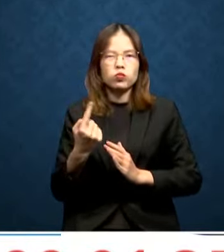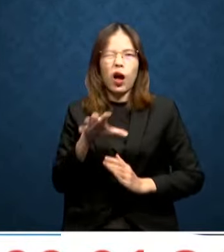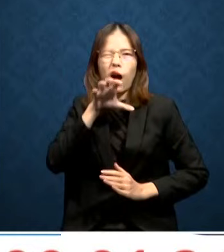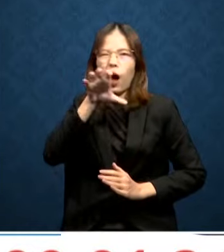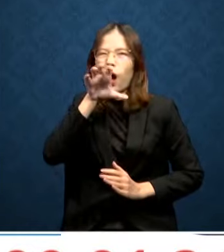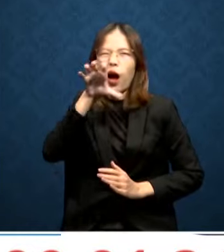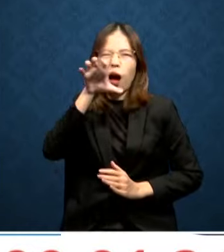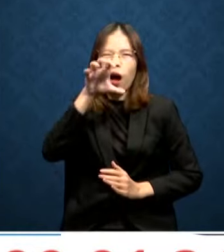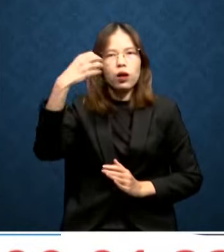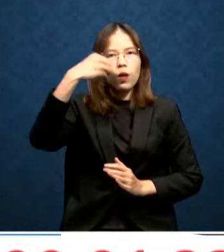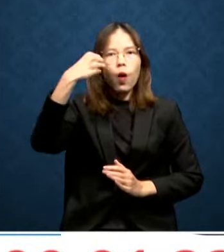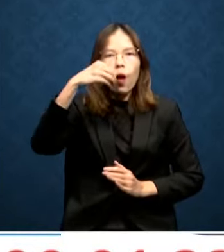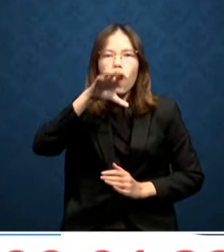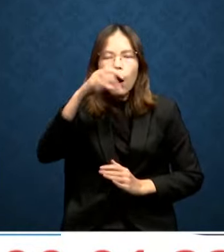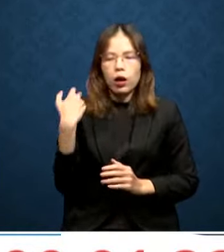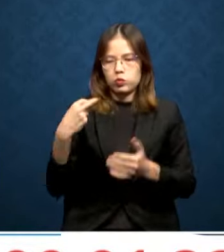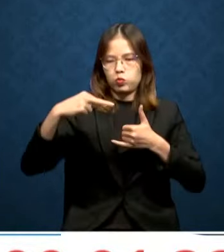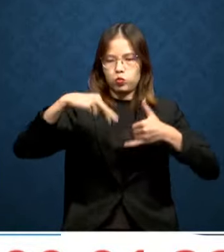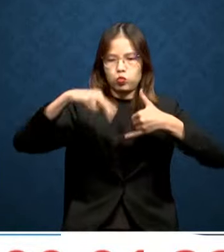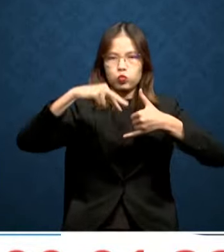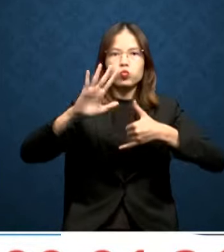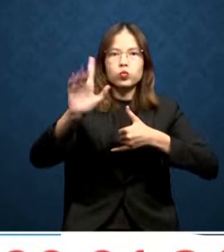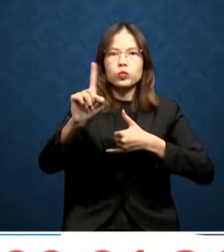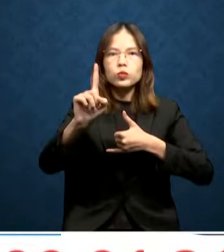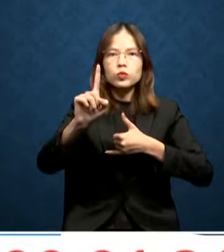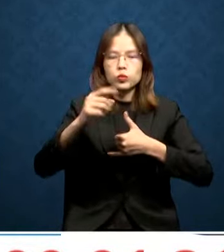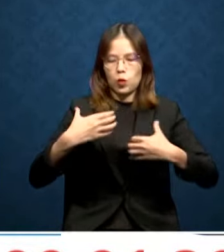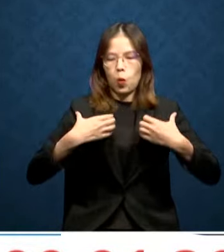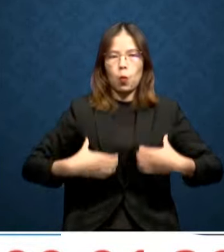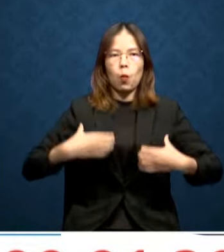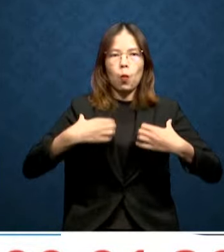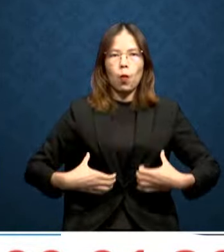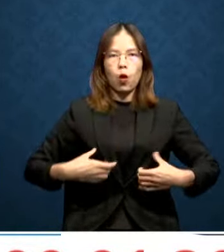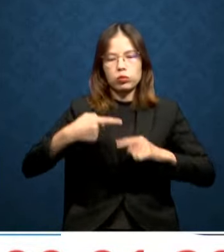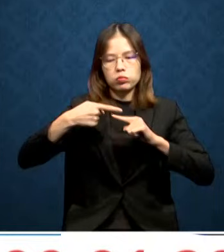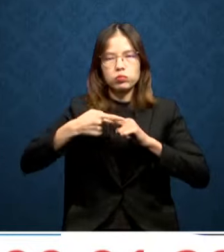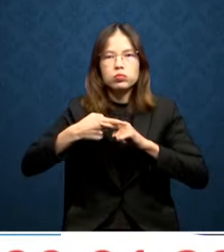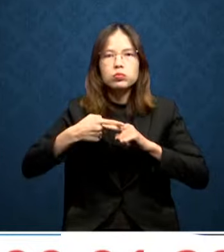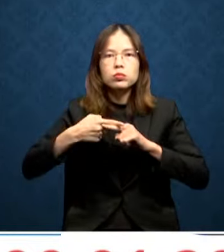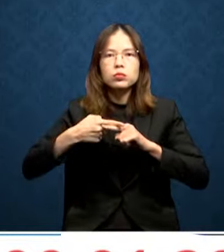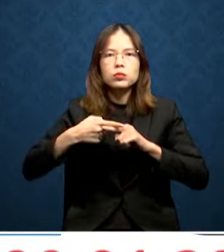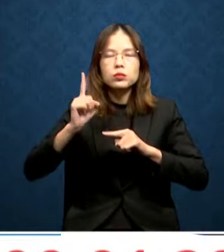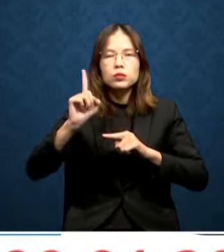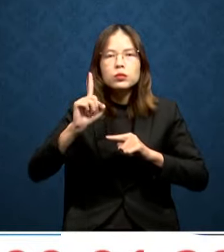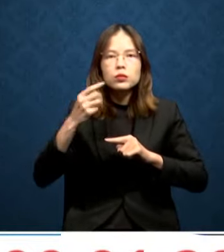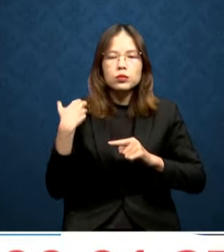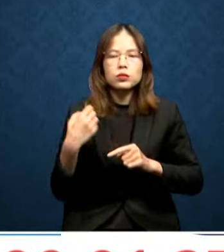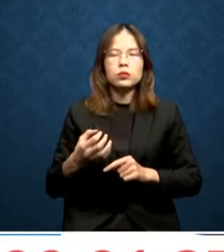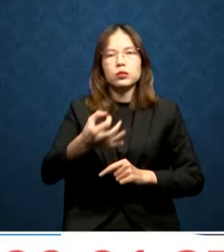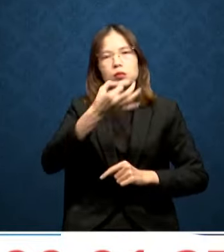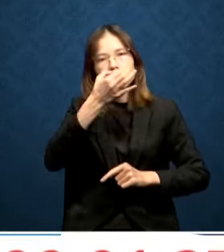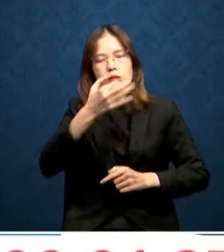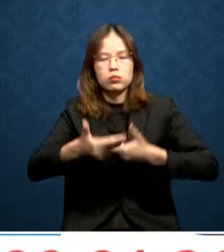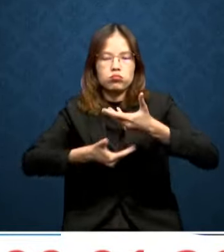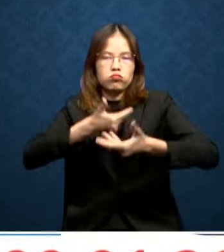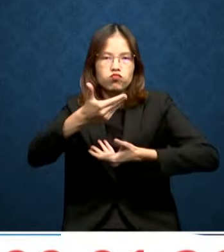ไอเรื้อรังตรวจดูแล้วปรากฏว่าปอดอักเสบซักไปซักมาท่านมีอาชีพเป็นแม่ค้าขาย